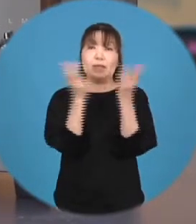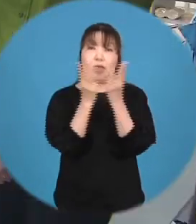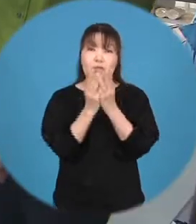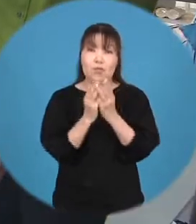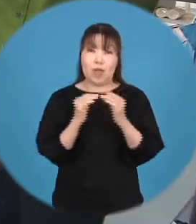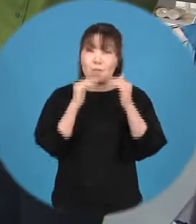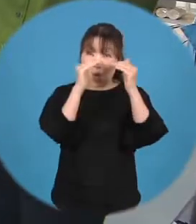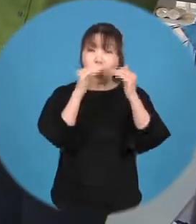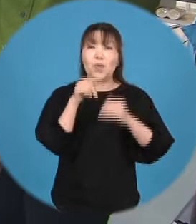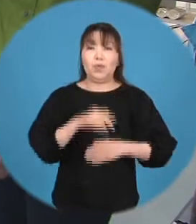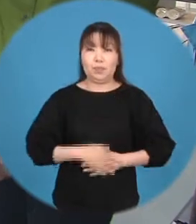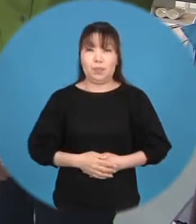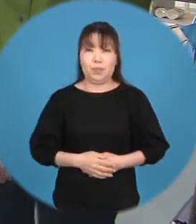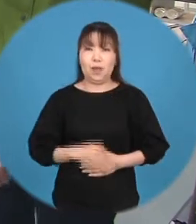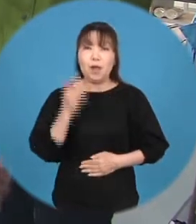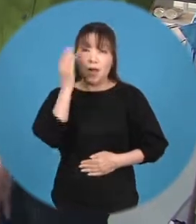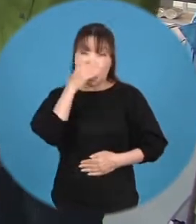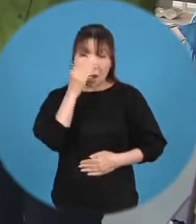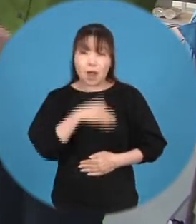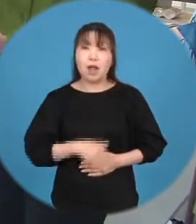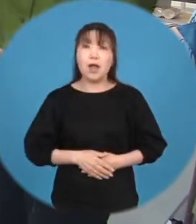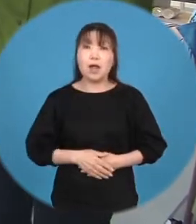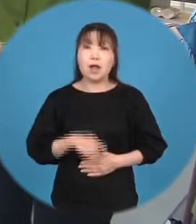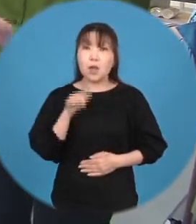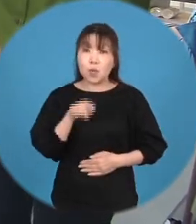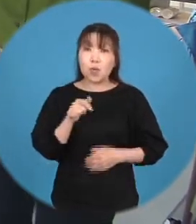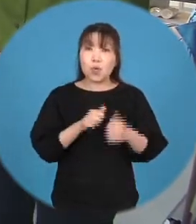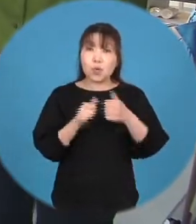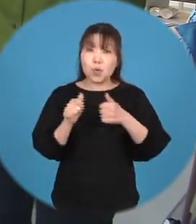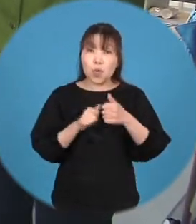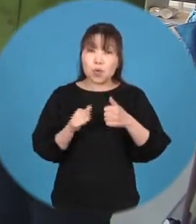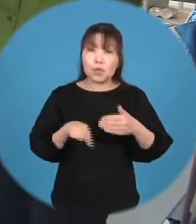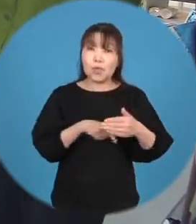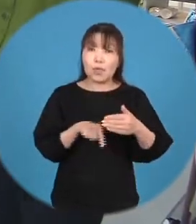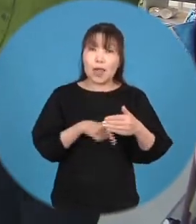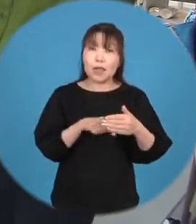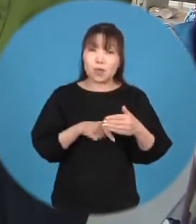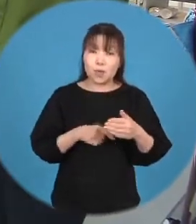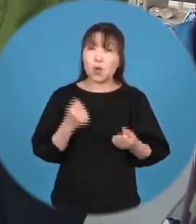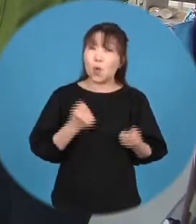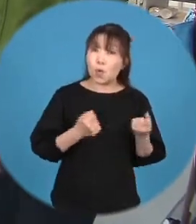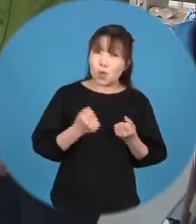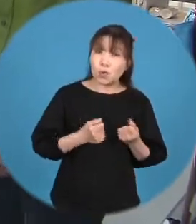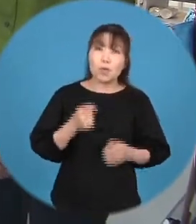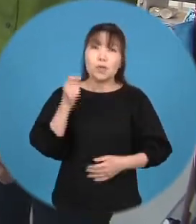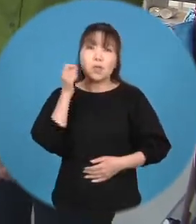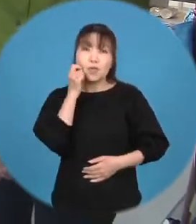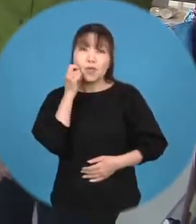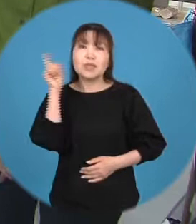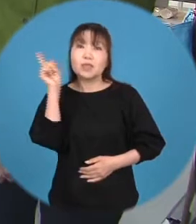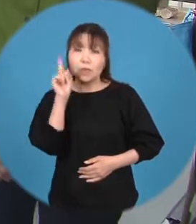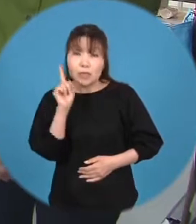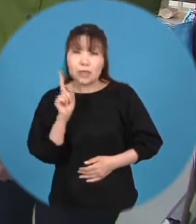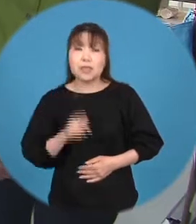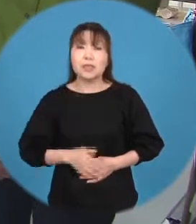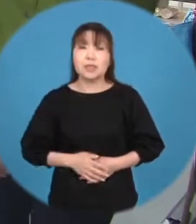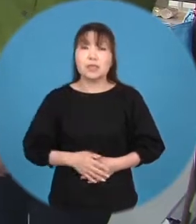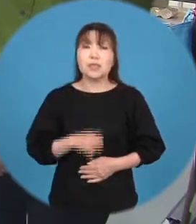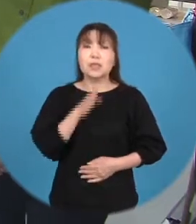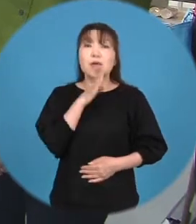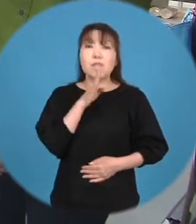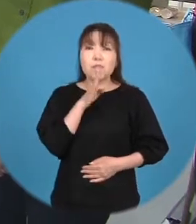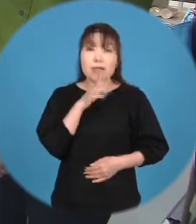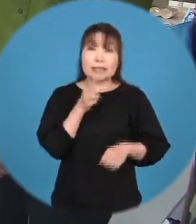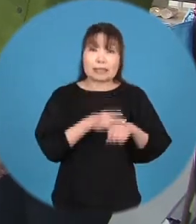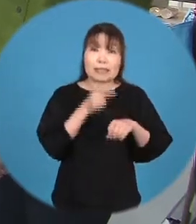。 そうなんですね。この競技のどのようなところに面白さや難しさを感じますか。 やはり技